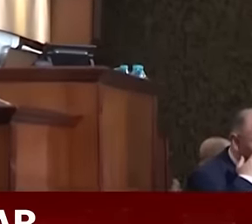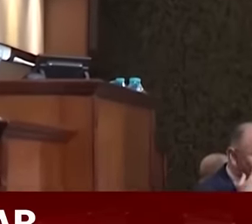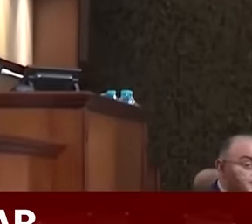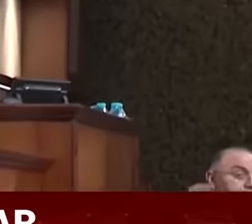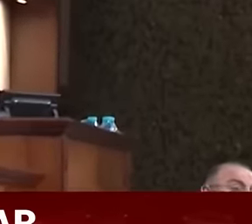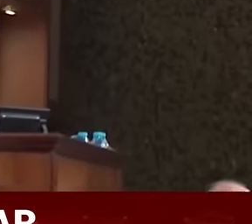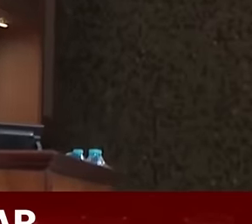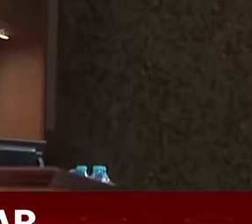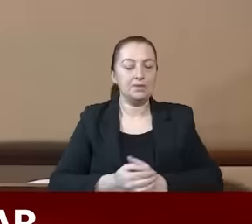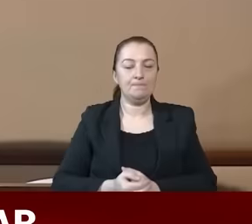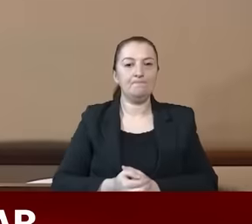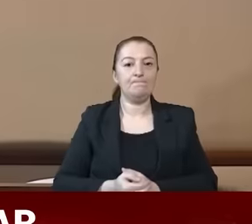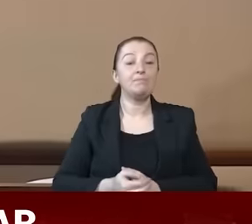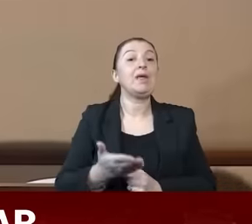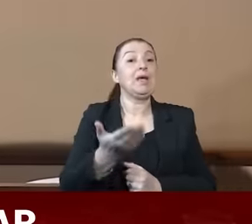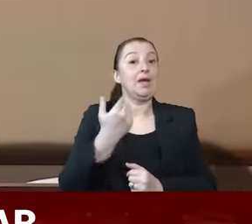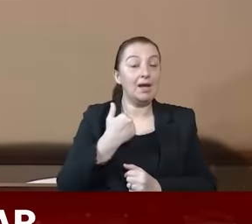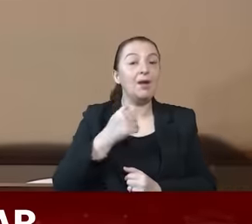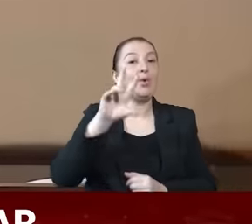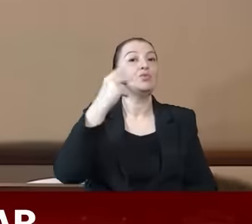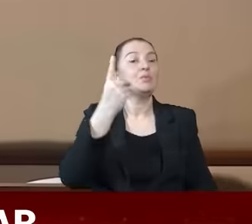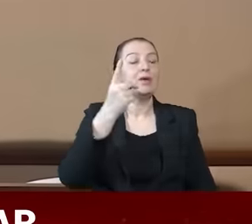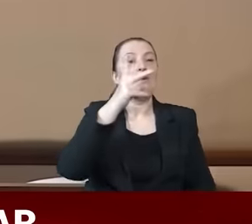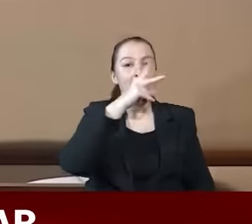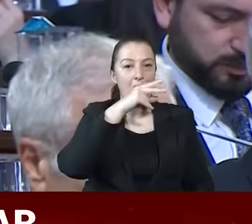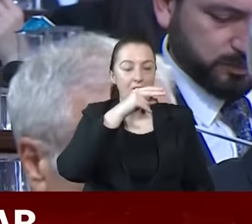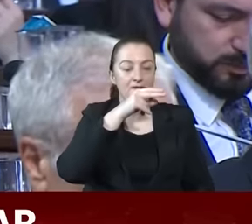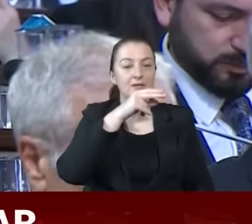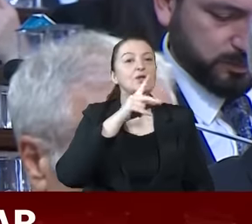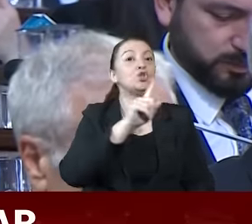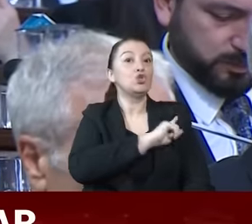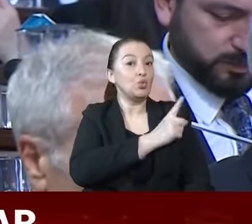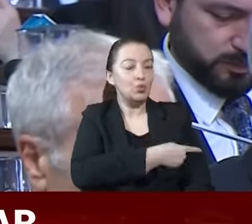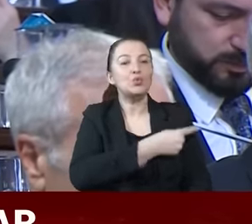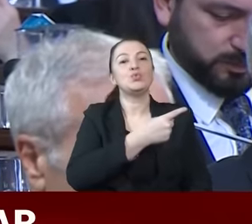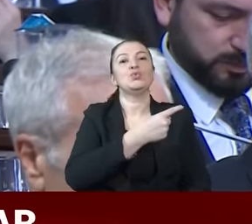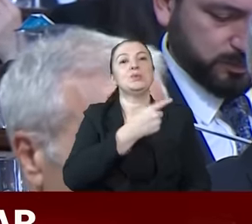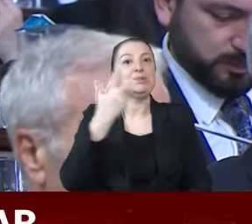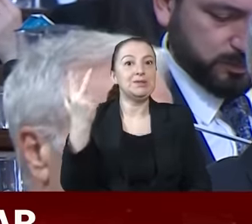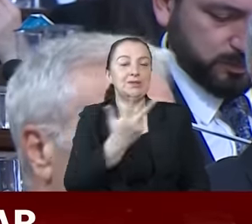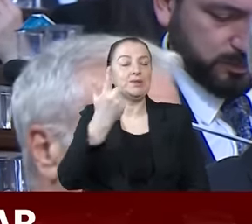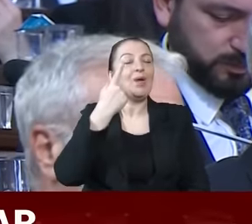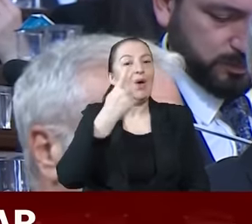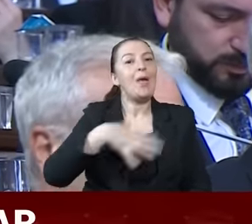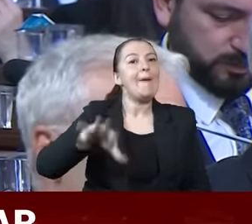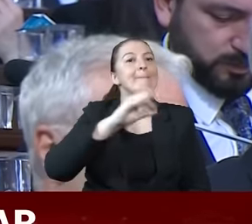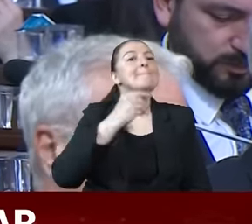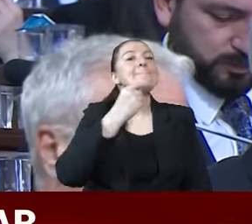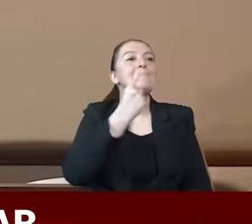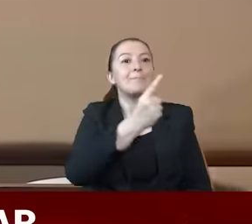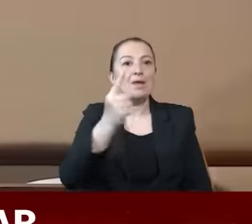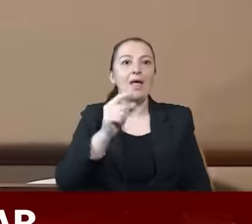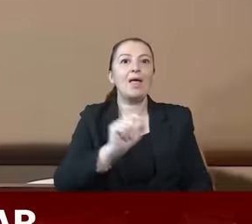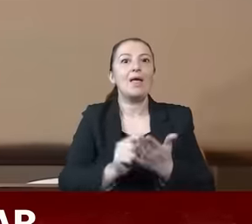İmamoğlu başkanlığında yapıldı Gelin 31 Mart'ı güçlü bir şekilde Her birimizin ders